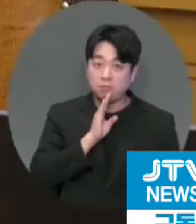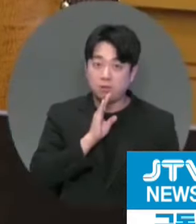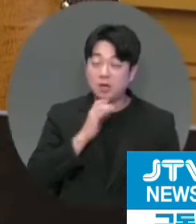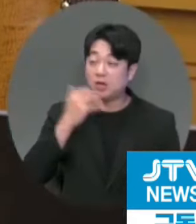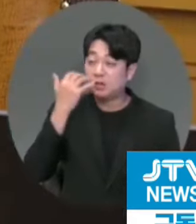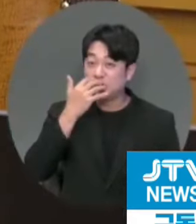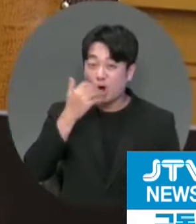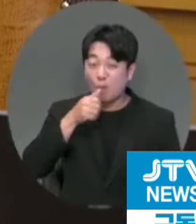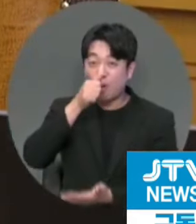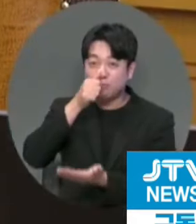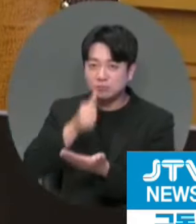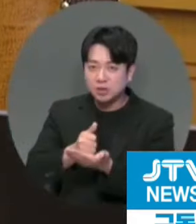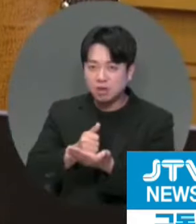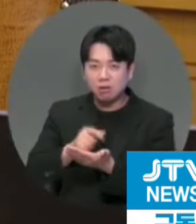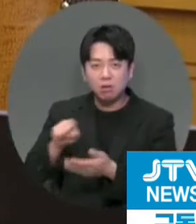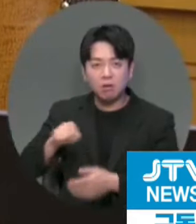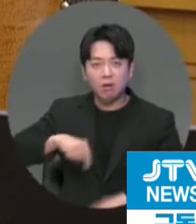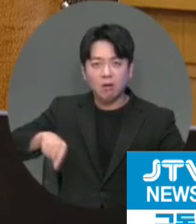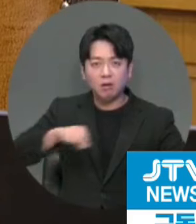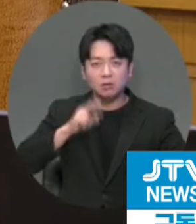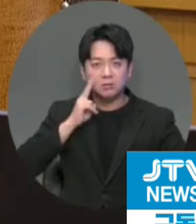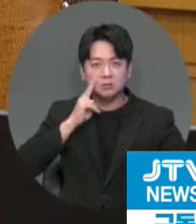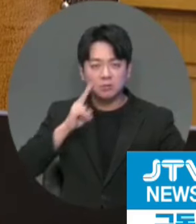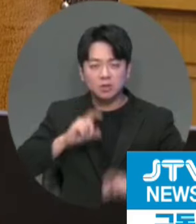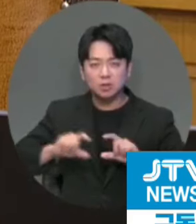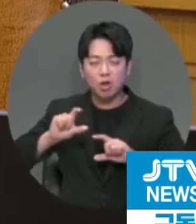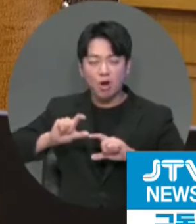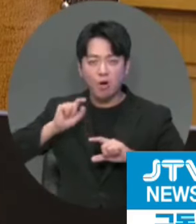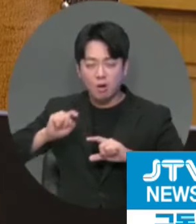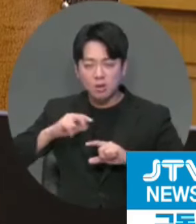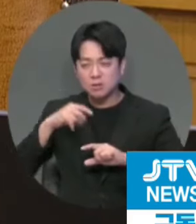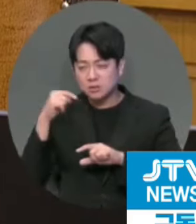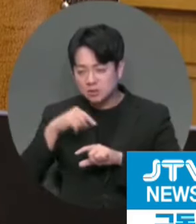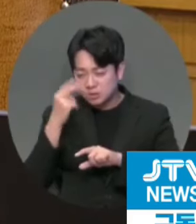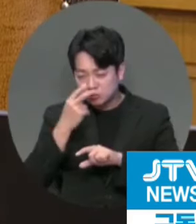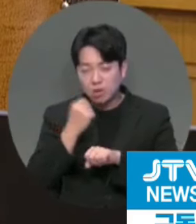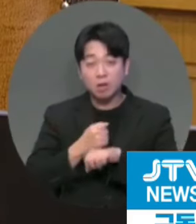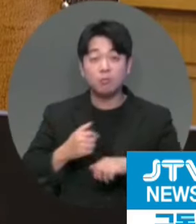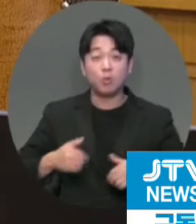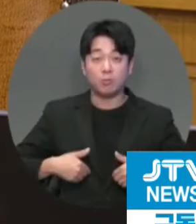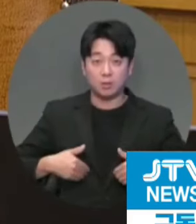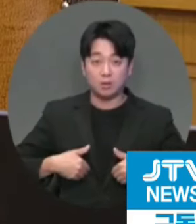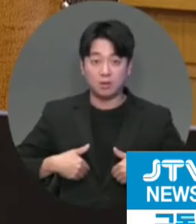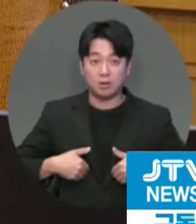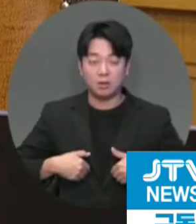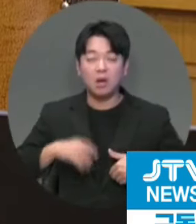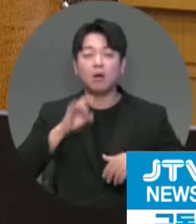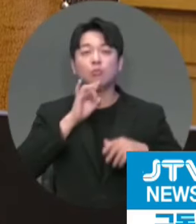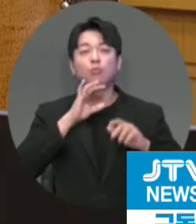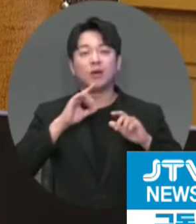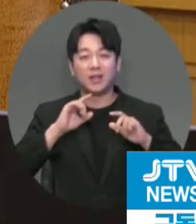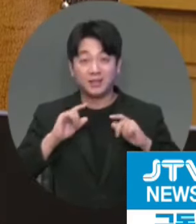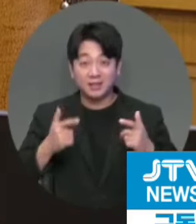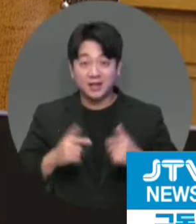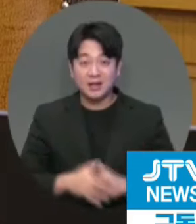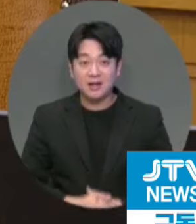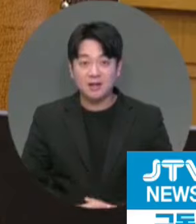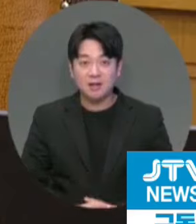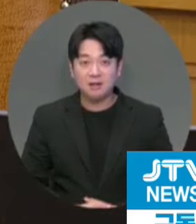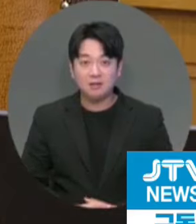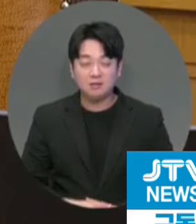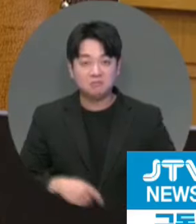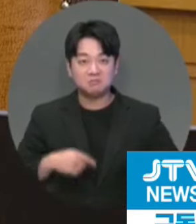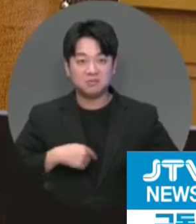특수성 등을 고려해서 피해자 보호에 힘써야 한다. 그리고 성범죄가 아니더라도 어떤 그 범죄의 보복을 위해서